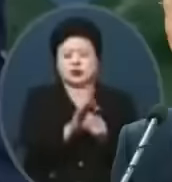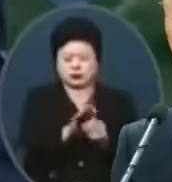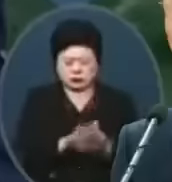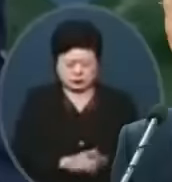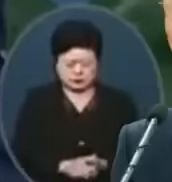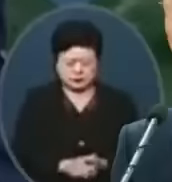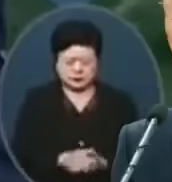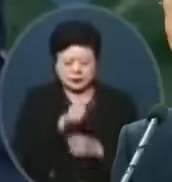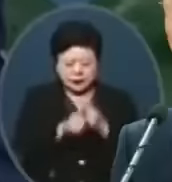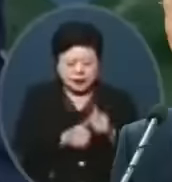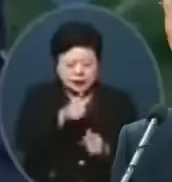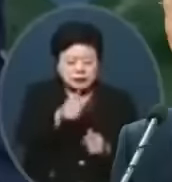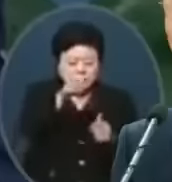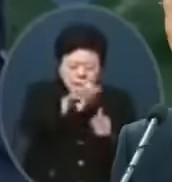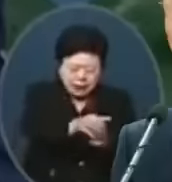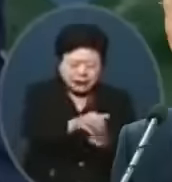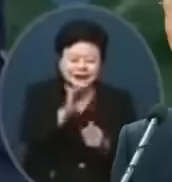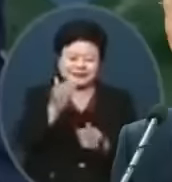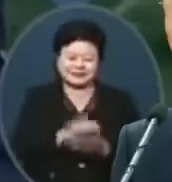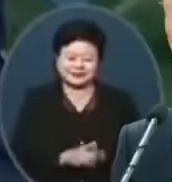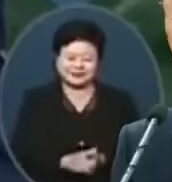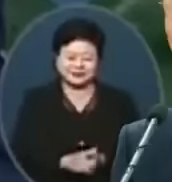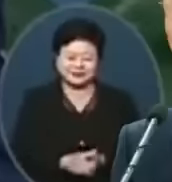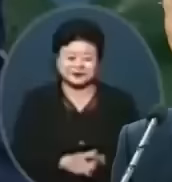그것도 하나님과의 막힌 담이 되는 것입니다.